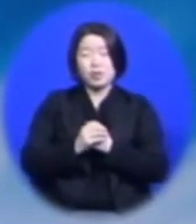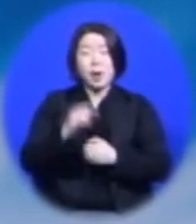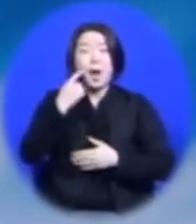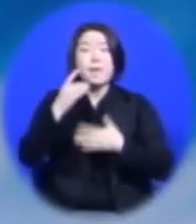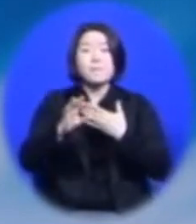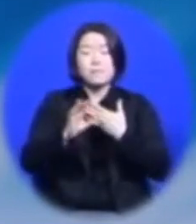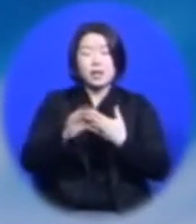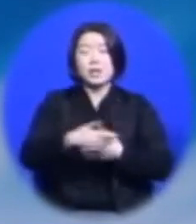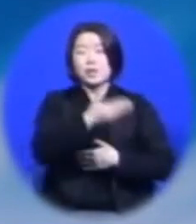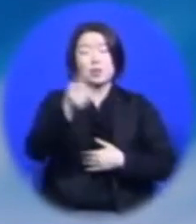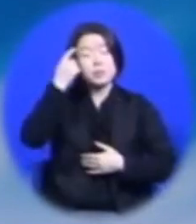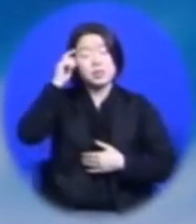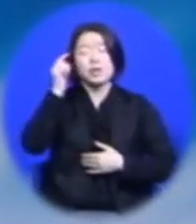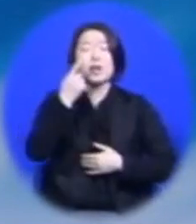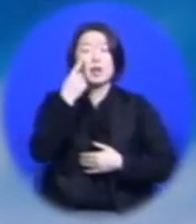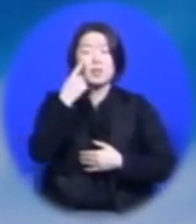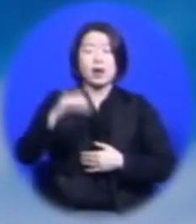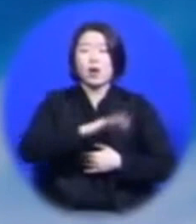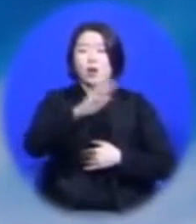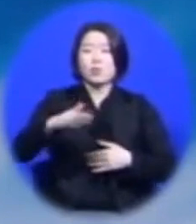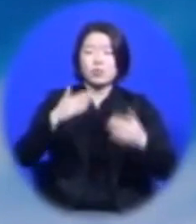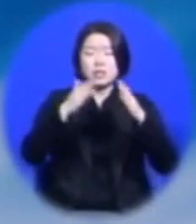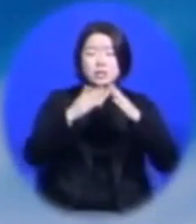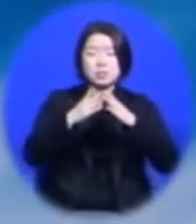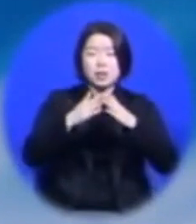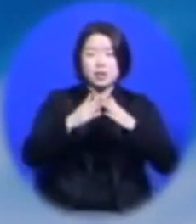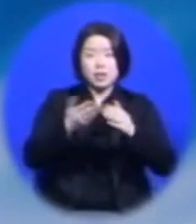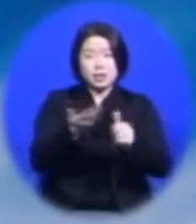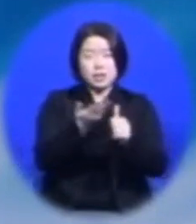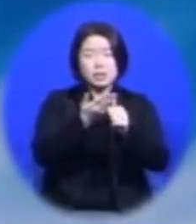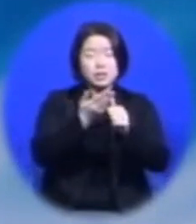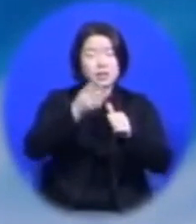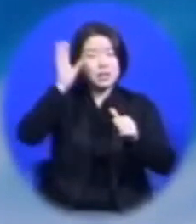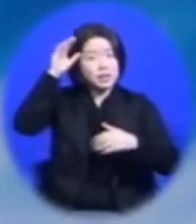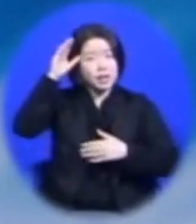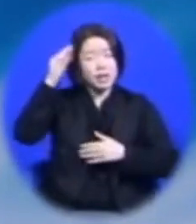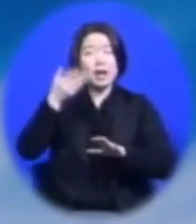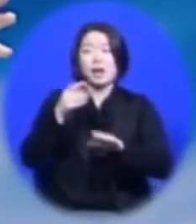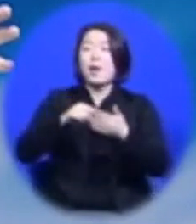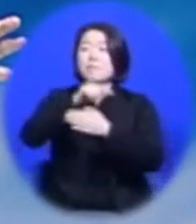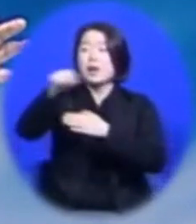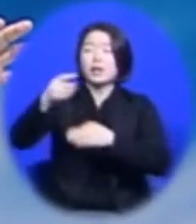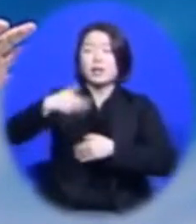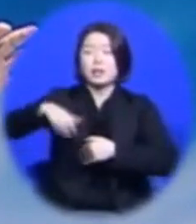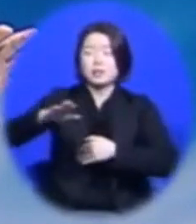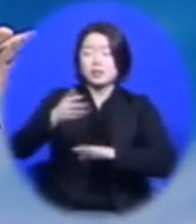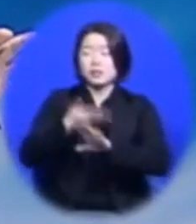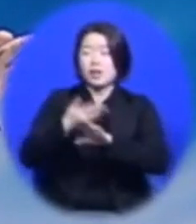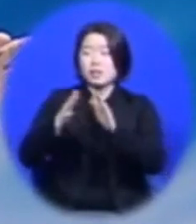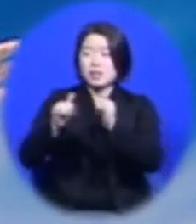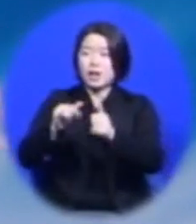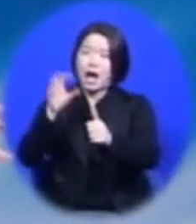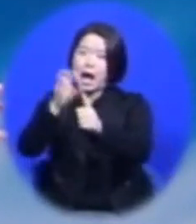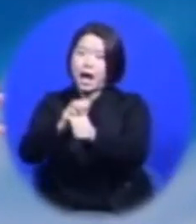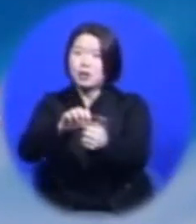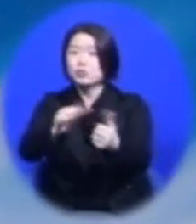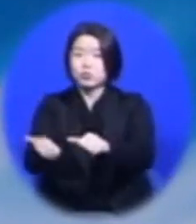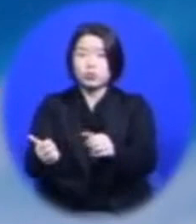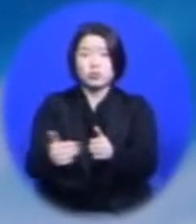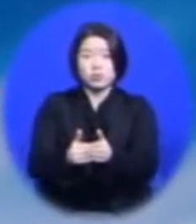만약에 여러분 한번 생각해 보십시오. 우리 집에서 기르던 개가 나가서 다른 사람을 물어 죽였습니다.